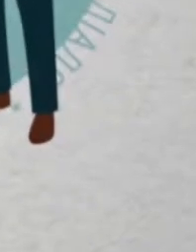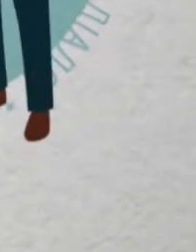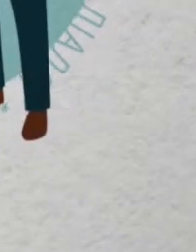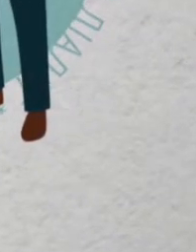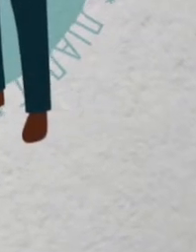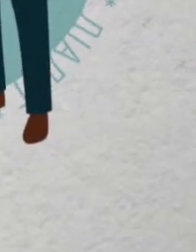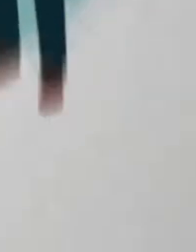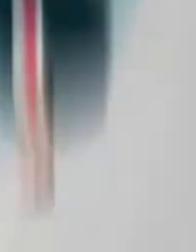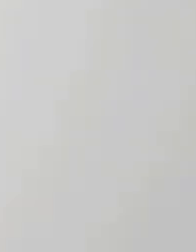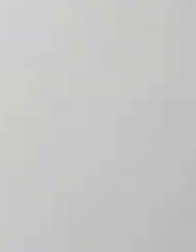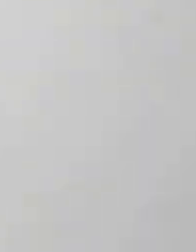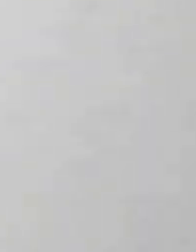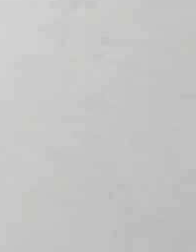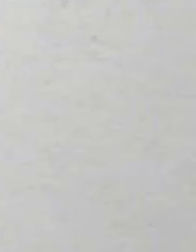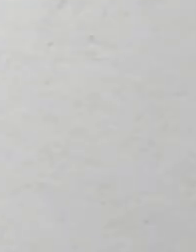Музика